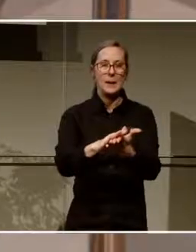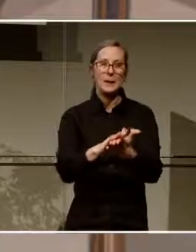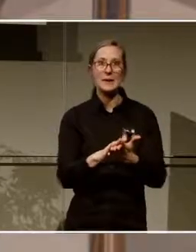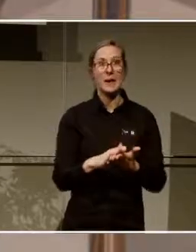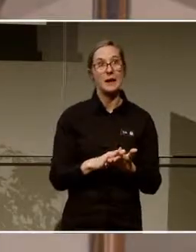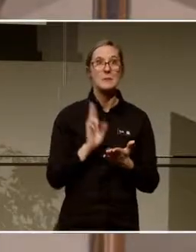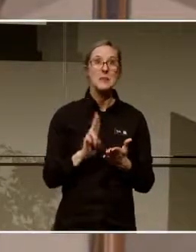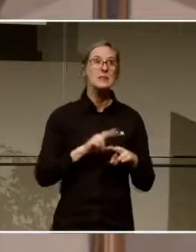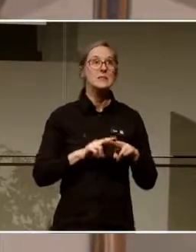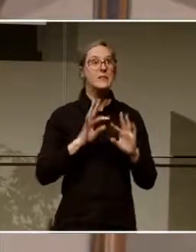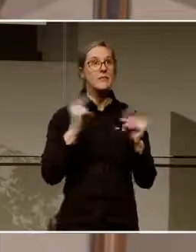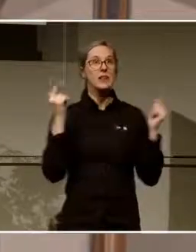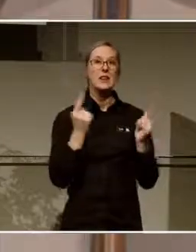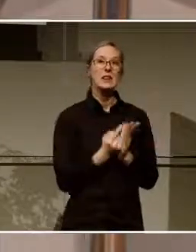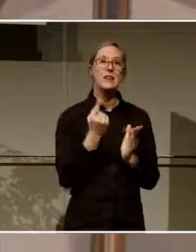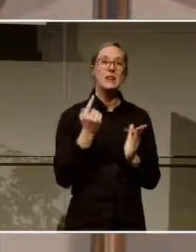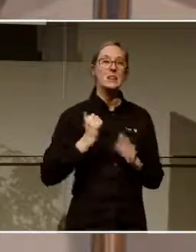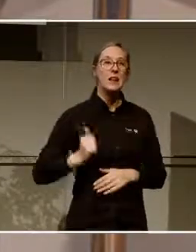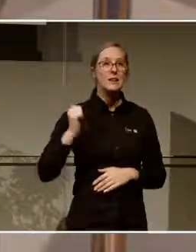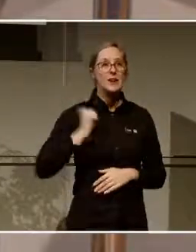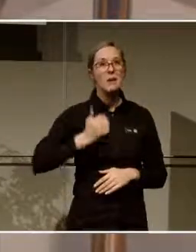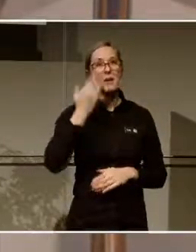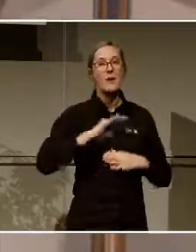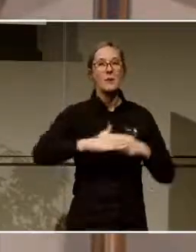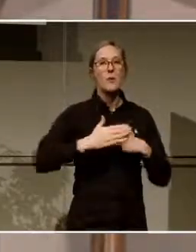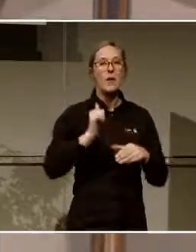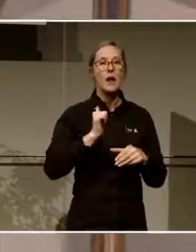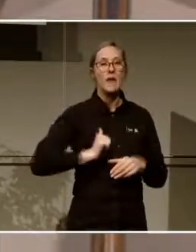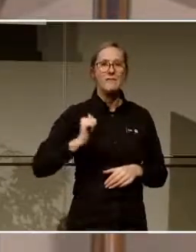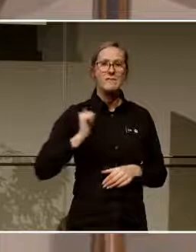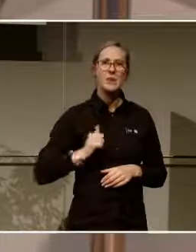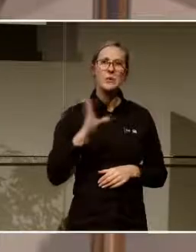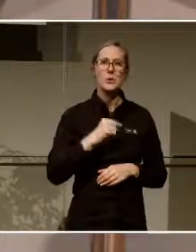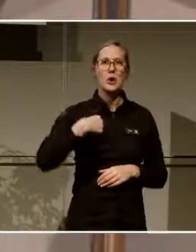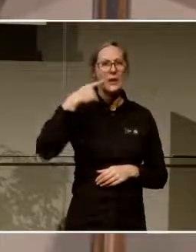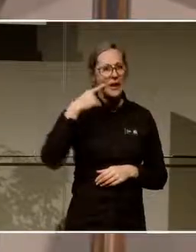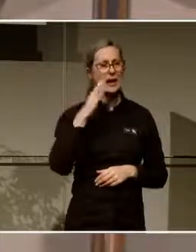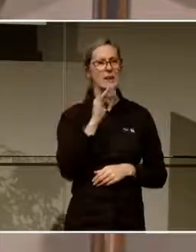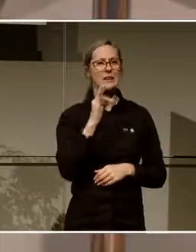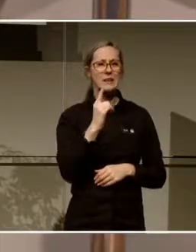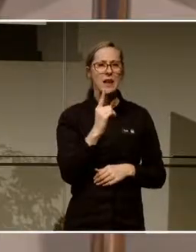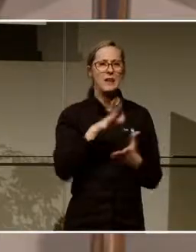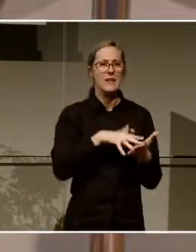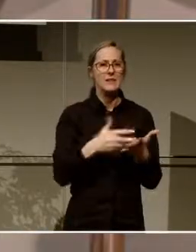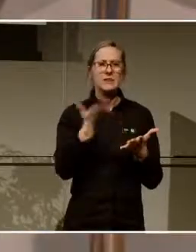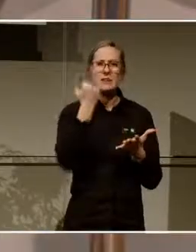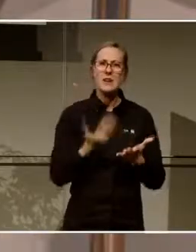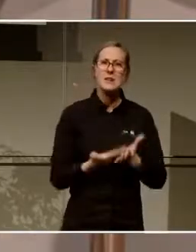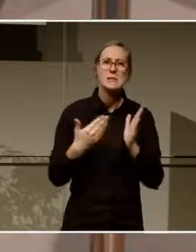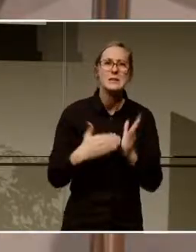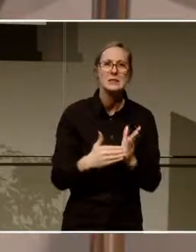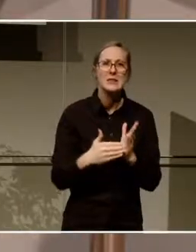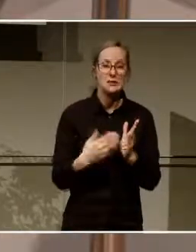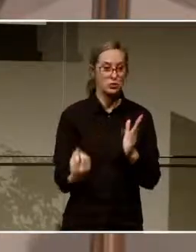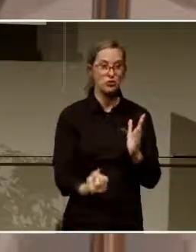och går att återanvända. Det är där jag tänker att DigiDel-nätverket kan hjälpa till. Inte